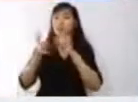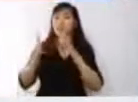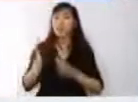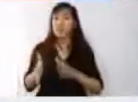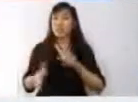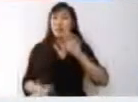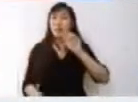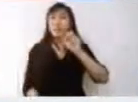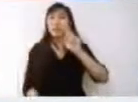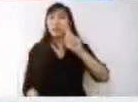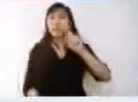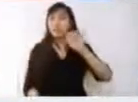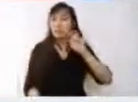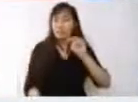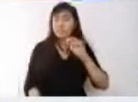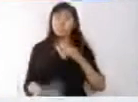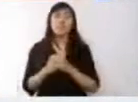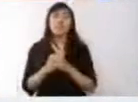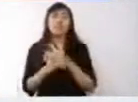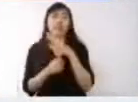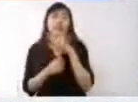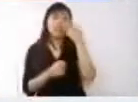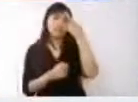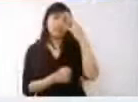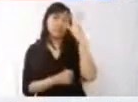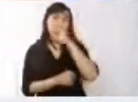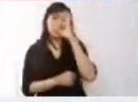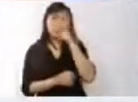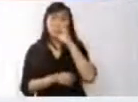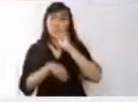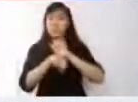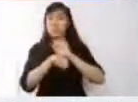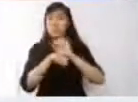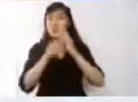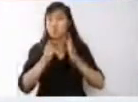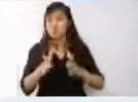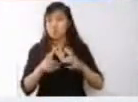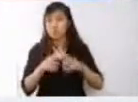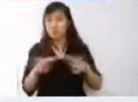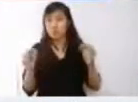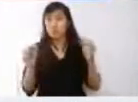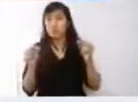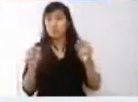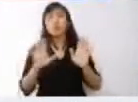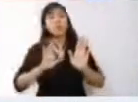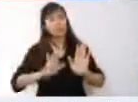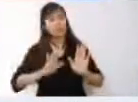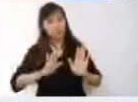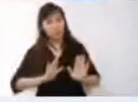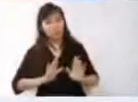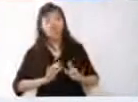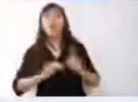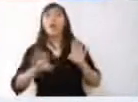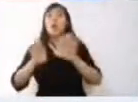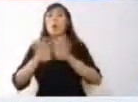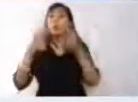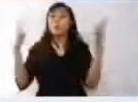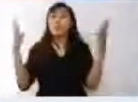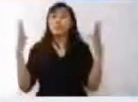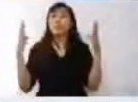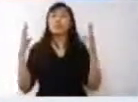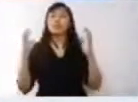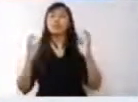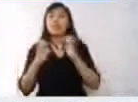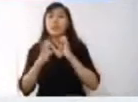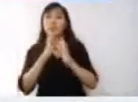health aspect na hindi po tayo maaaring bumalik muna sa normal na minsan po in one